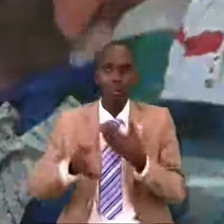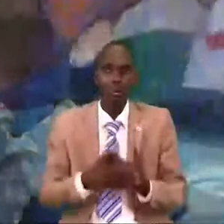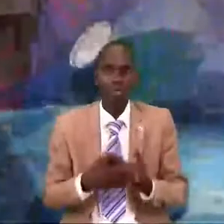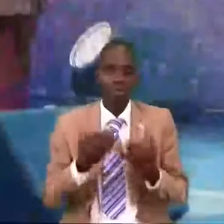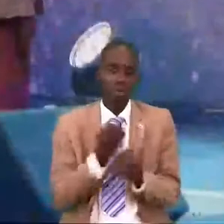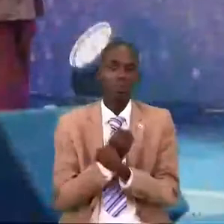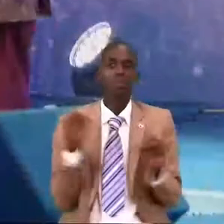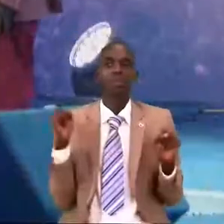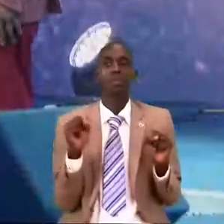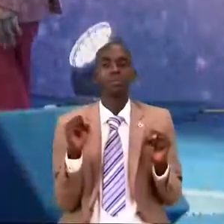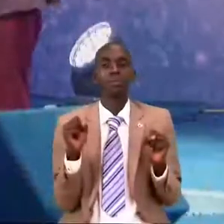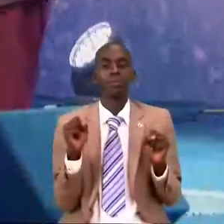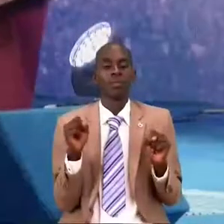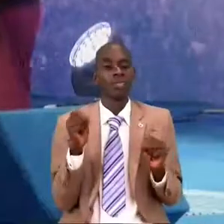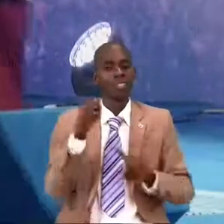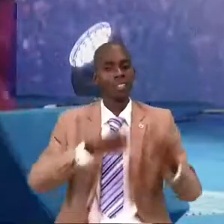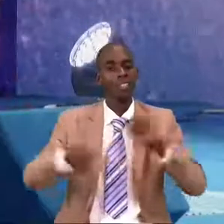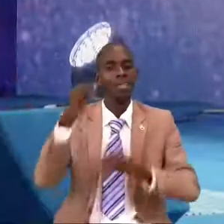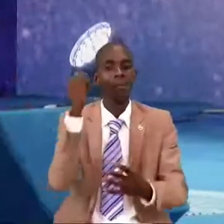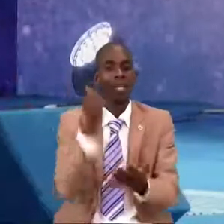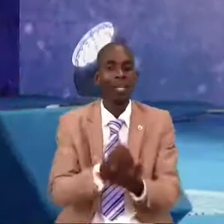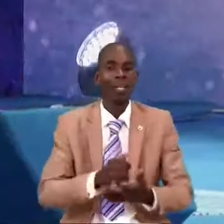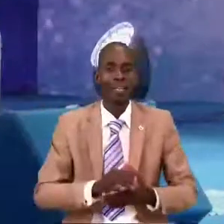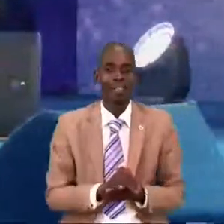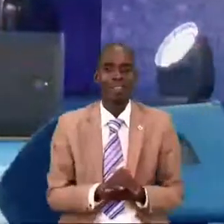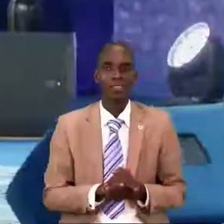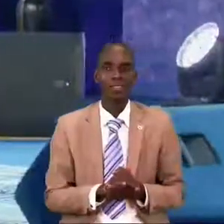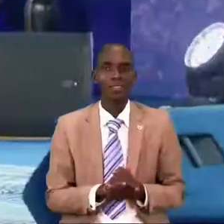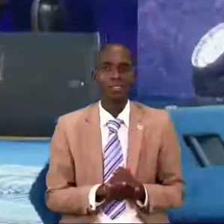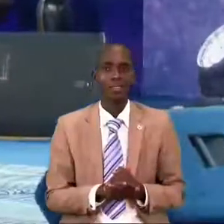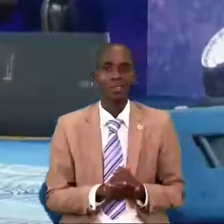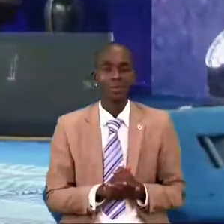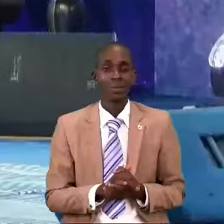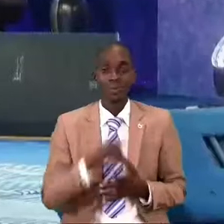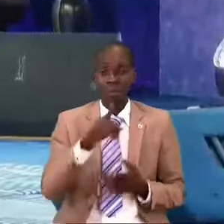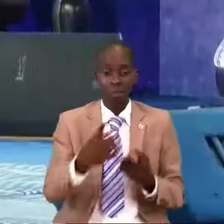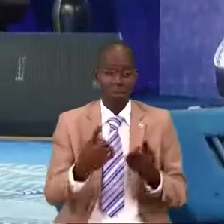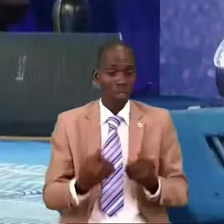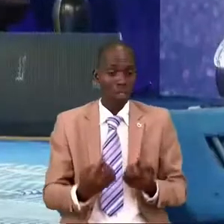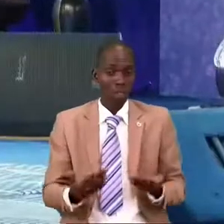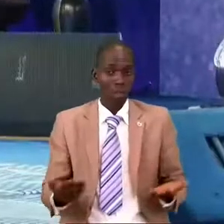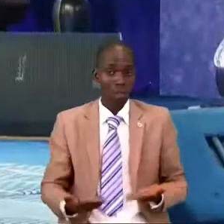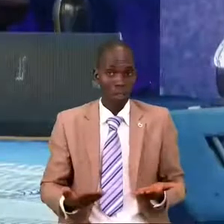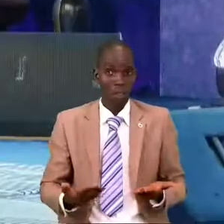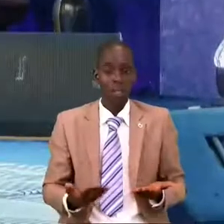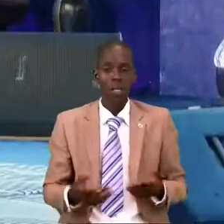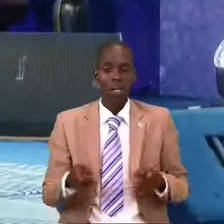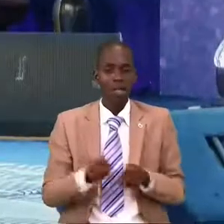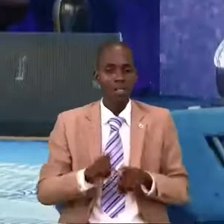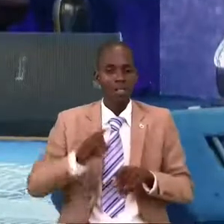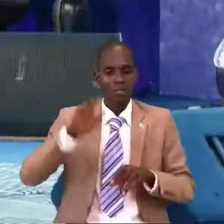Tu es venu péché endurci. Tu sors comme un